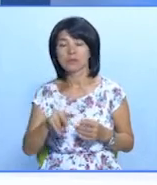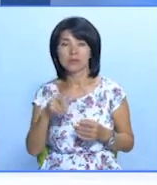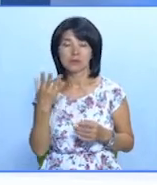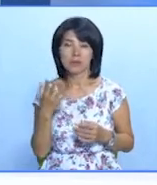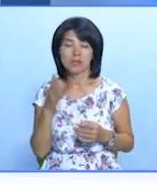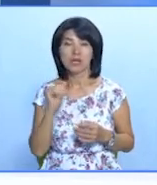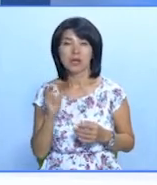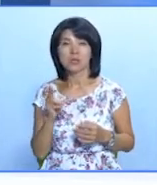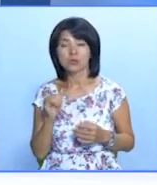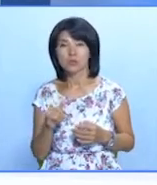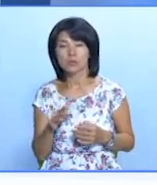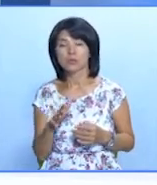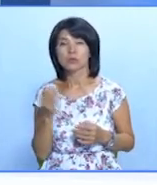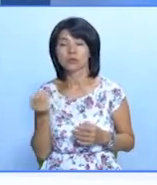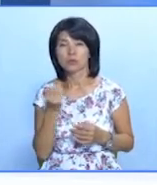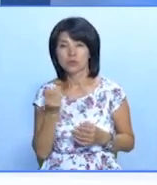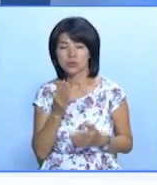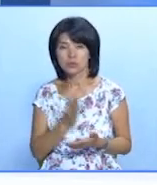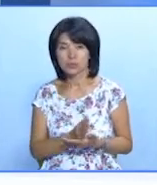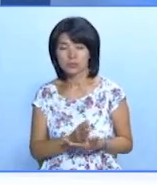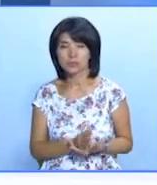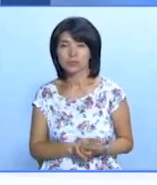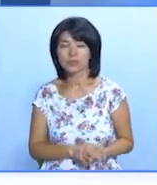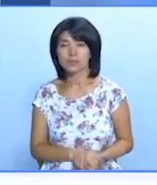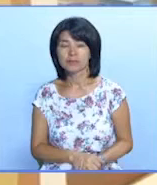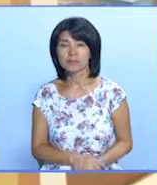аудандарда 15 дәріхана толығымен дәрімен қамтылды.